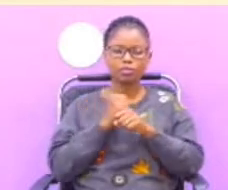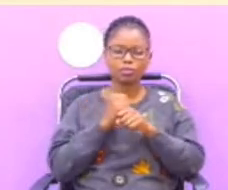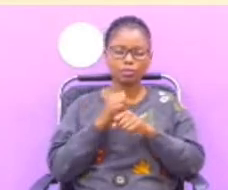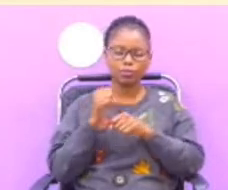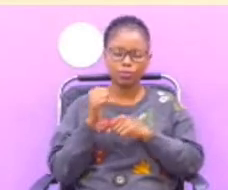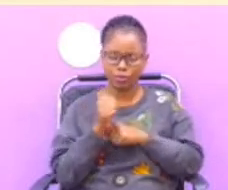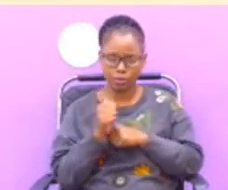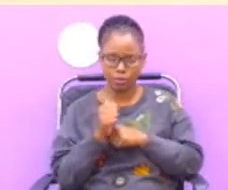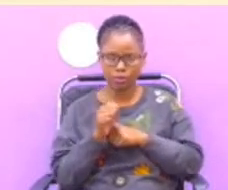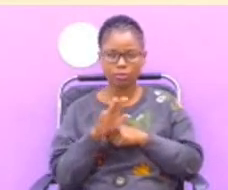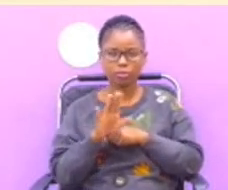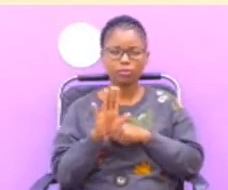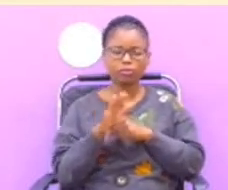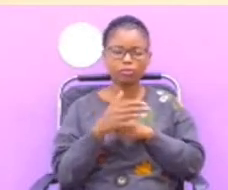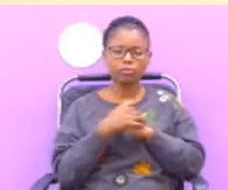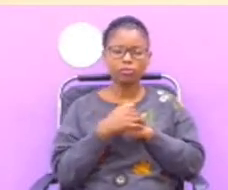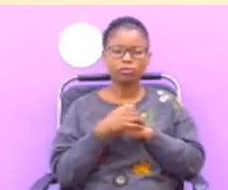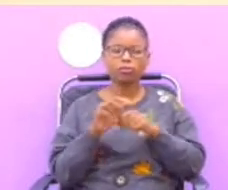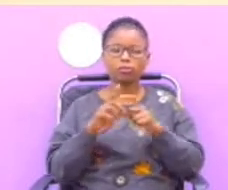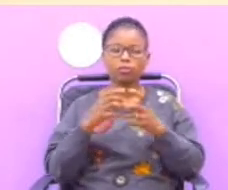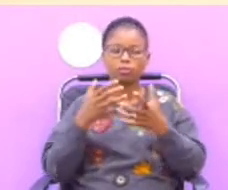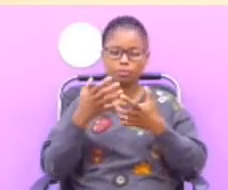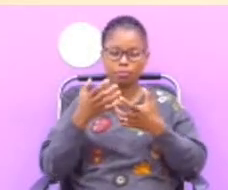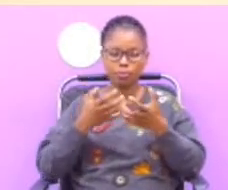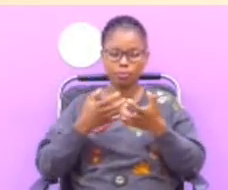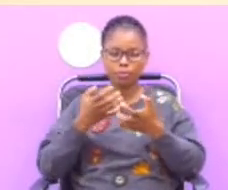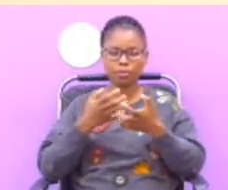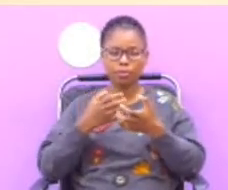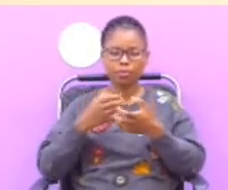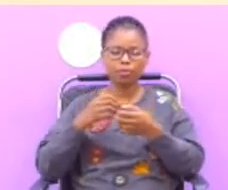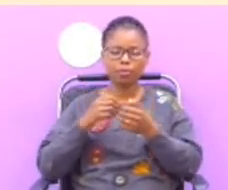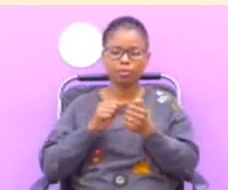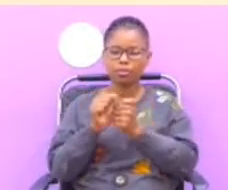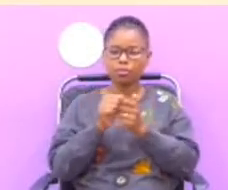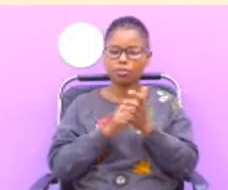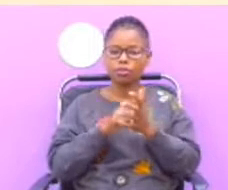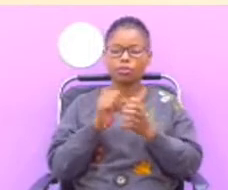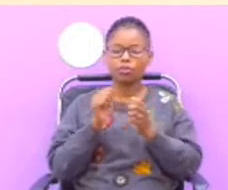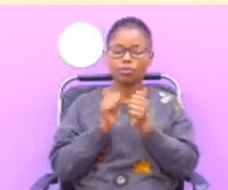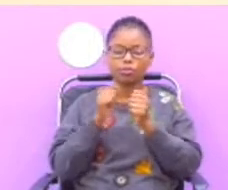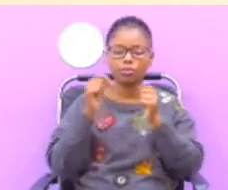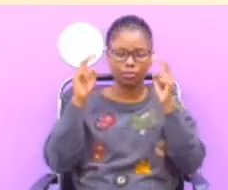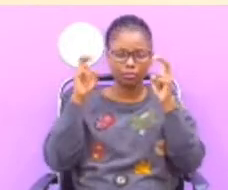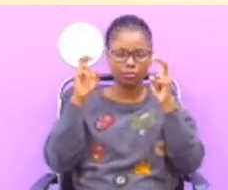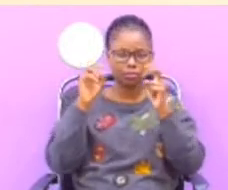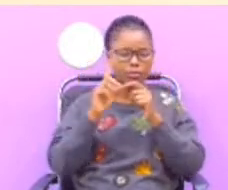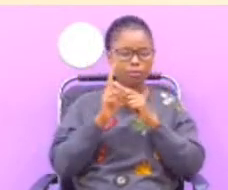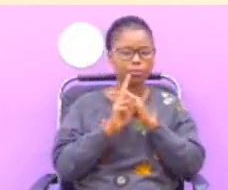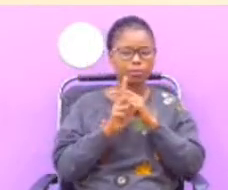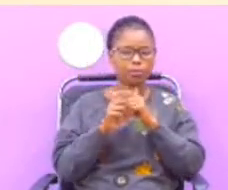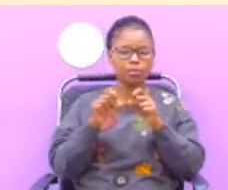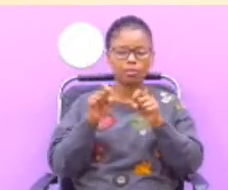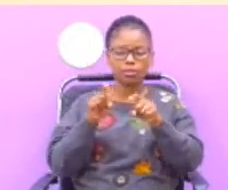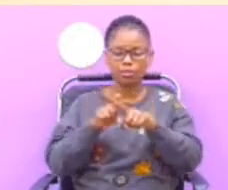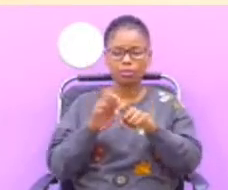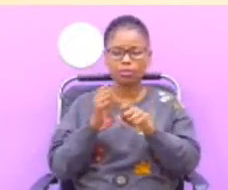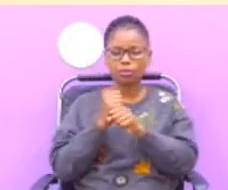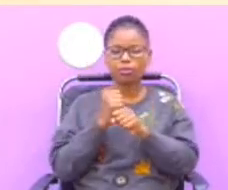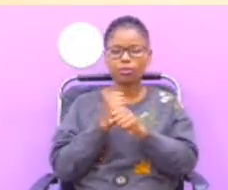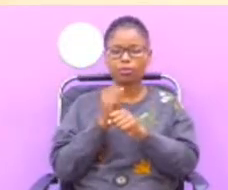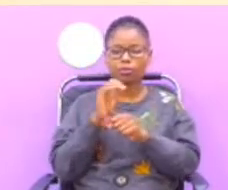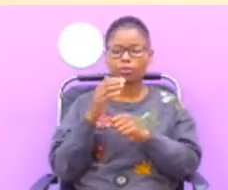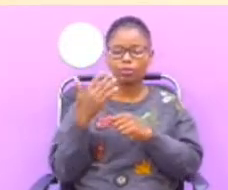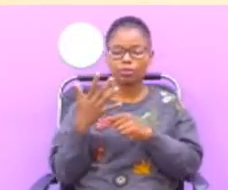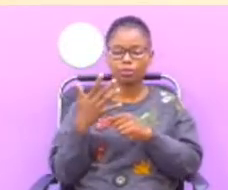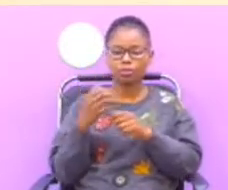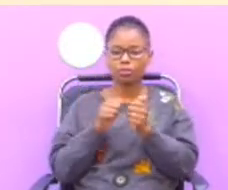wa rĩtwa rĩa Jesu biacara yaku ndĩhotomio nĩ ndaimono wĩra wa moko maku ndĩhotomio nĩ caitani ũtugi ũrĩa